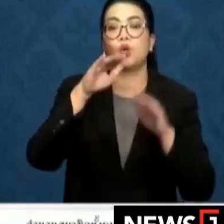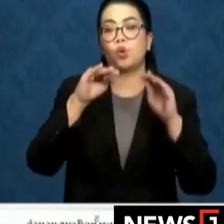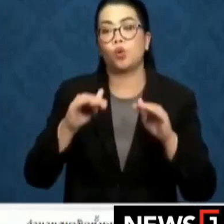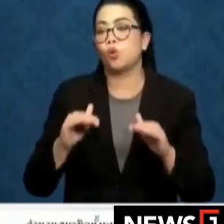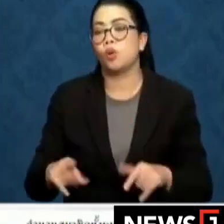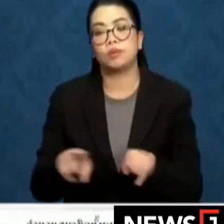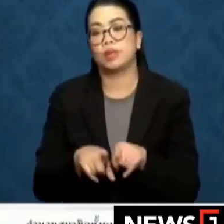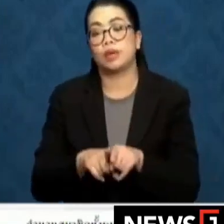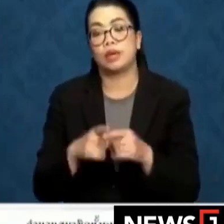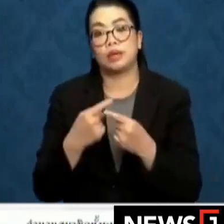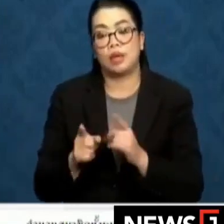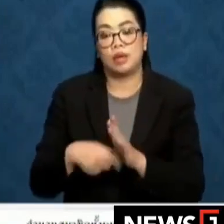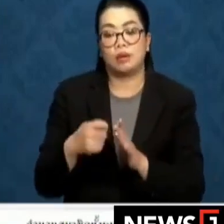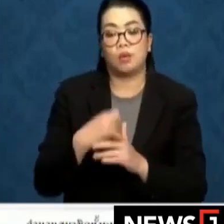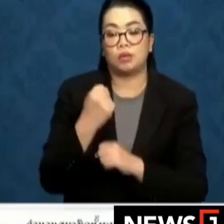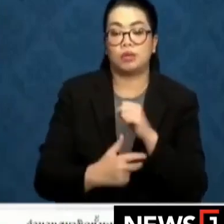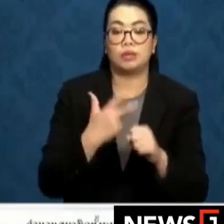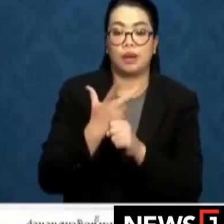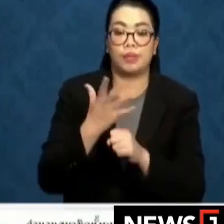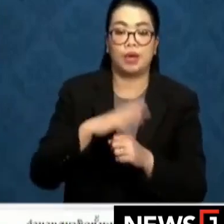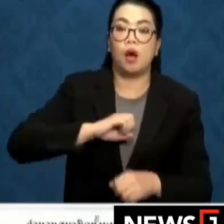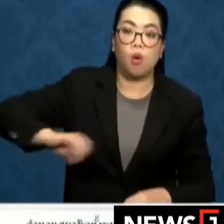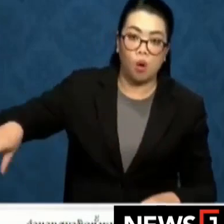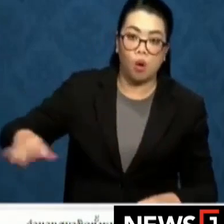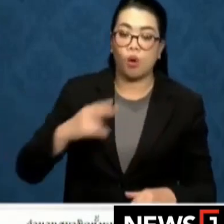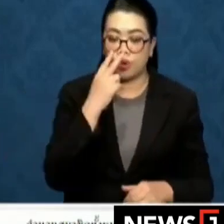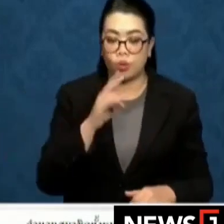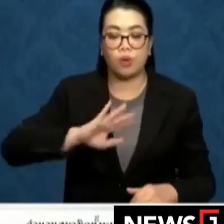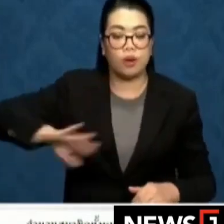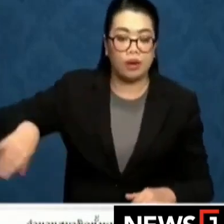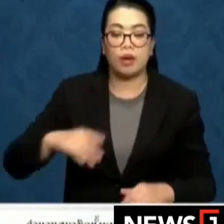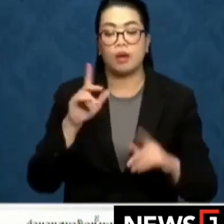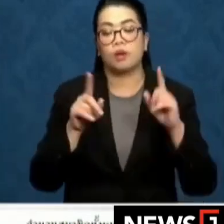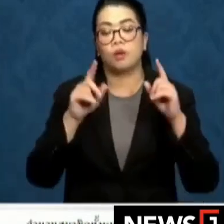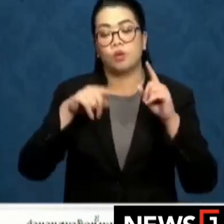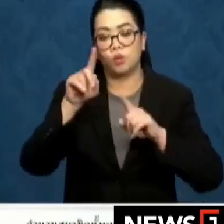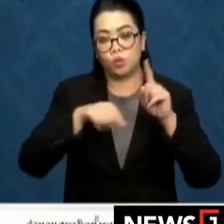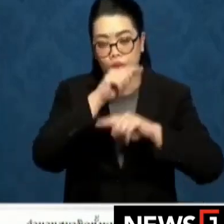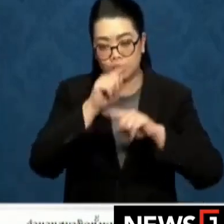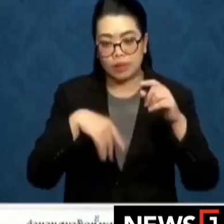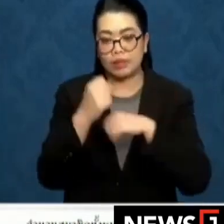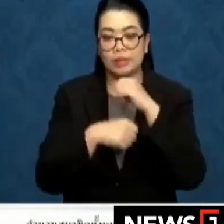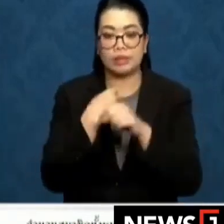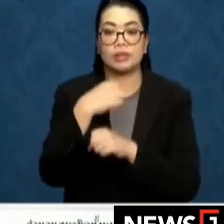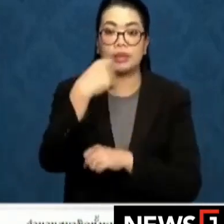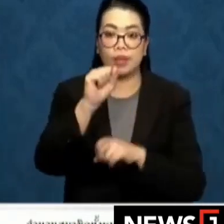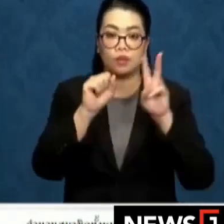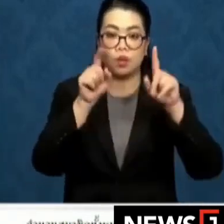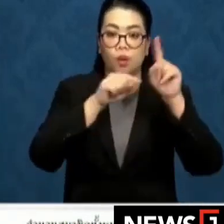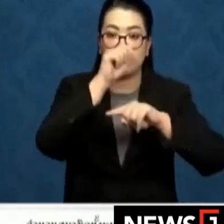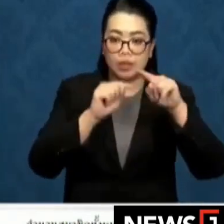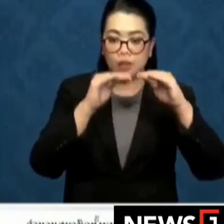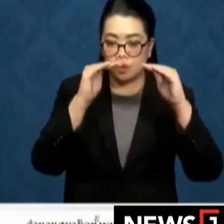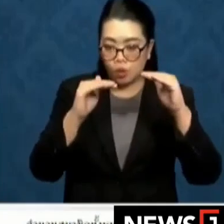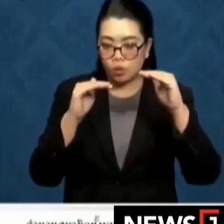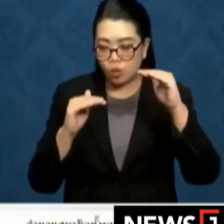จะมีการจัดงบแบบขาดดุลแต่ว่าก็ยังอยู่ในกรอบวินัยการเงินการคลังที่เข้มแข็งขณะนี้กำลังซื้ออ่าในส่วนของภาค